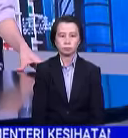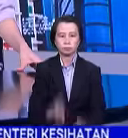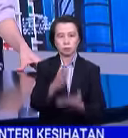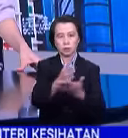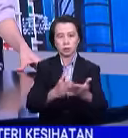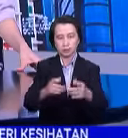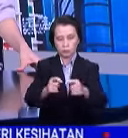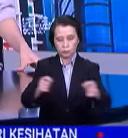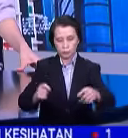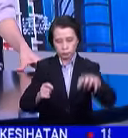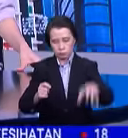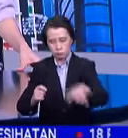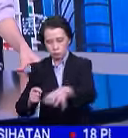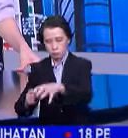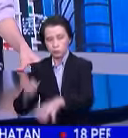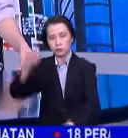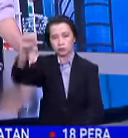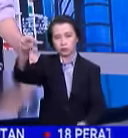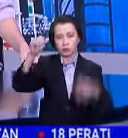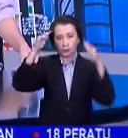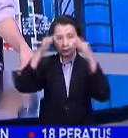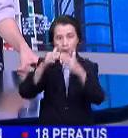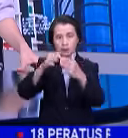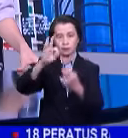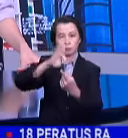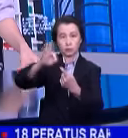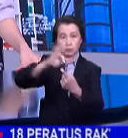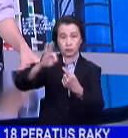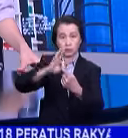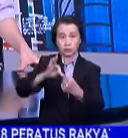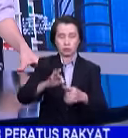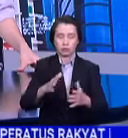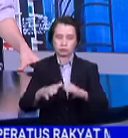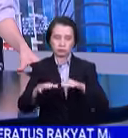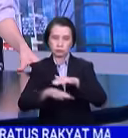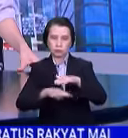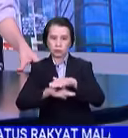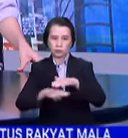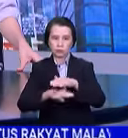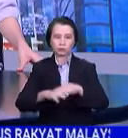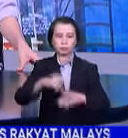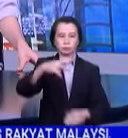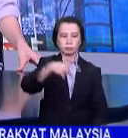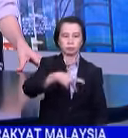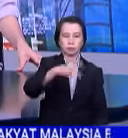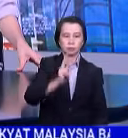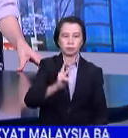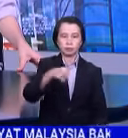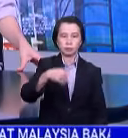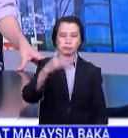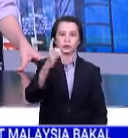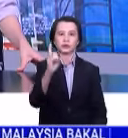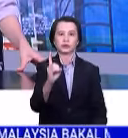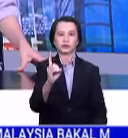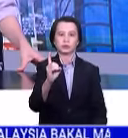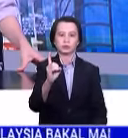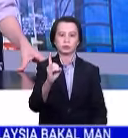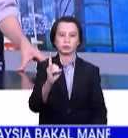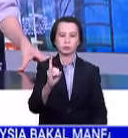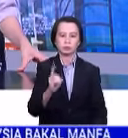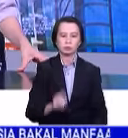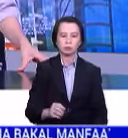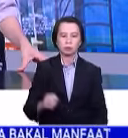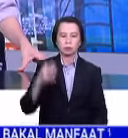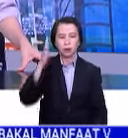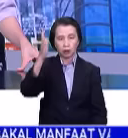Beberapa lokaliti sekitar Sabah, Pahang dan Pulau Pinang diletakkan di bawah Perintah Kawalan Pergerakan Diperketatkan PKPD.